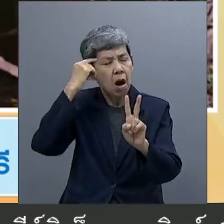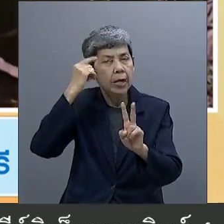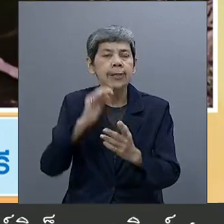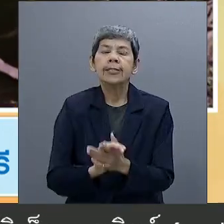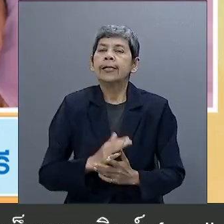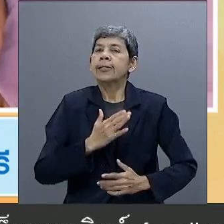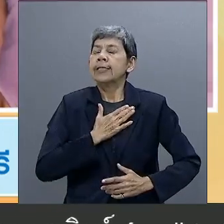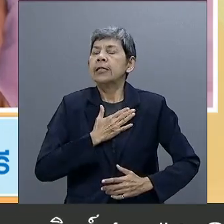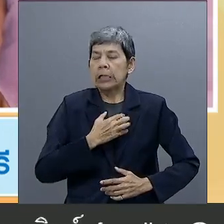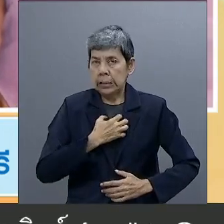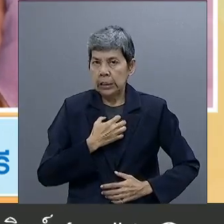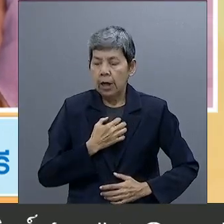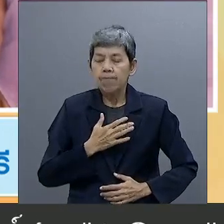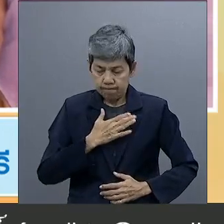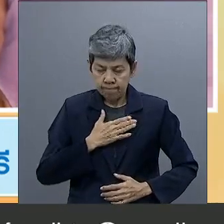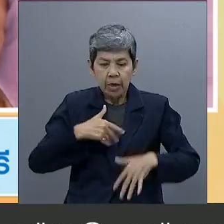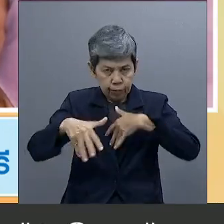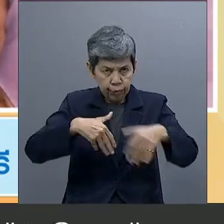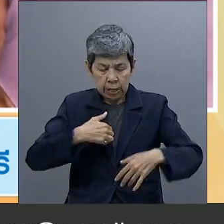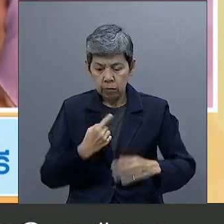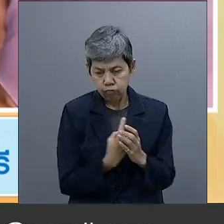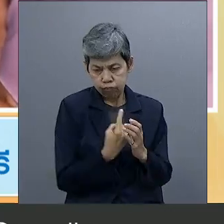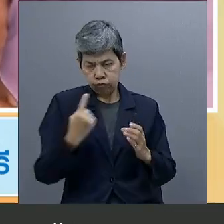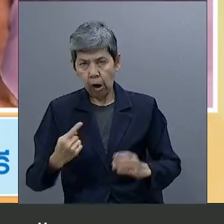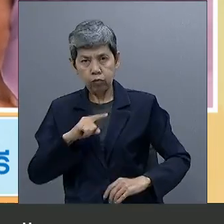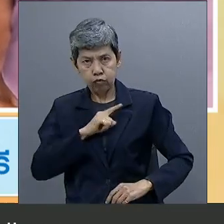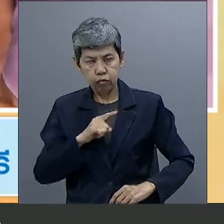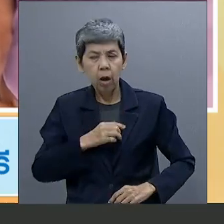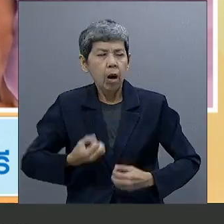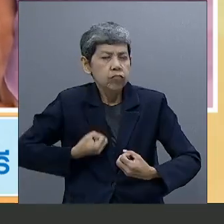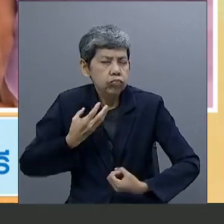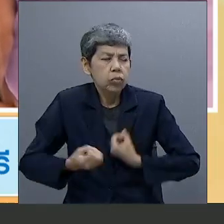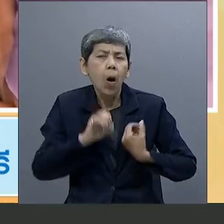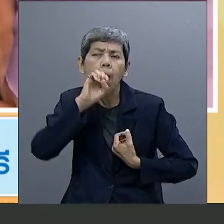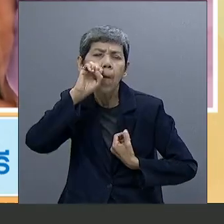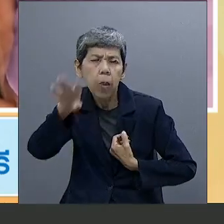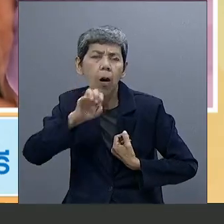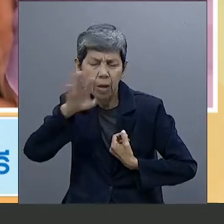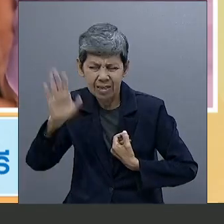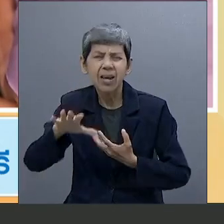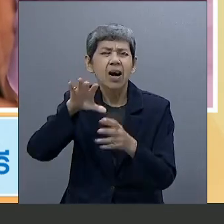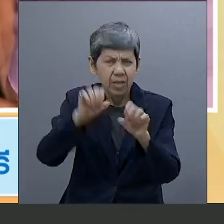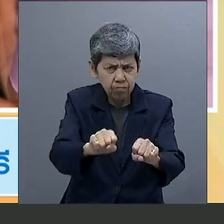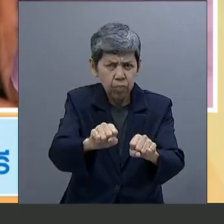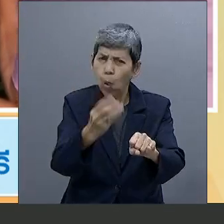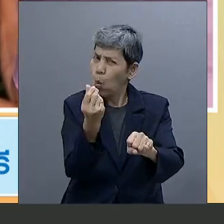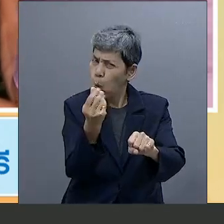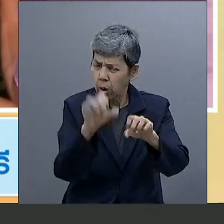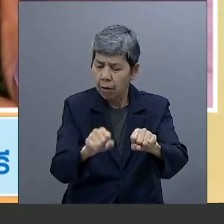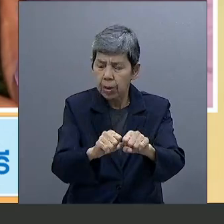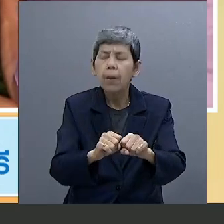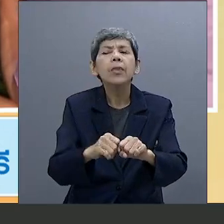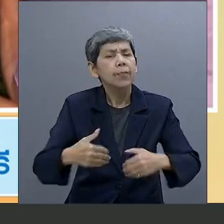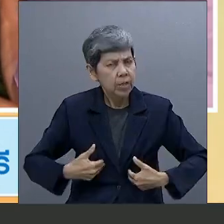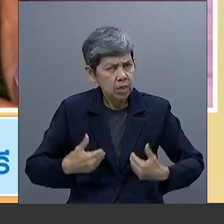ไพศาลเขาก็เลยอยากจะเป็นตัวแทนของชาวบ้านในพื้นที่นะคะสะท้อนไปถึงหน่วยงานที่เกี่ยวข้องให้มาจับจระเข้ออกไปเพื่อความปลอด